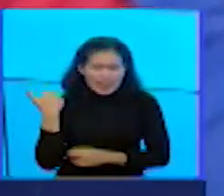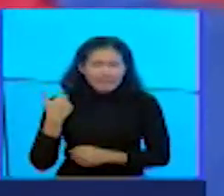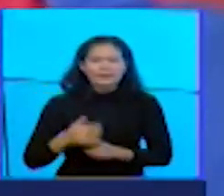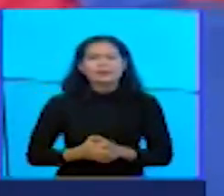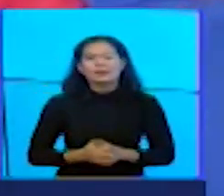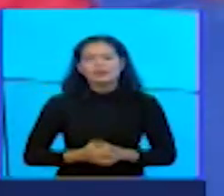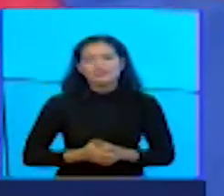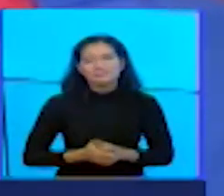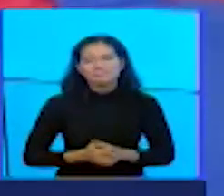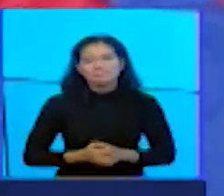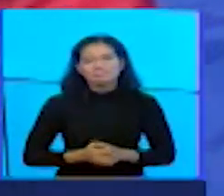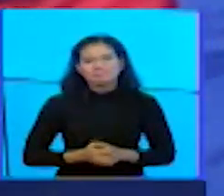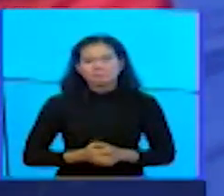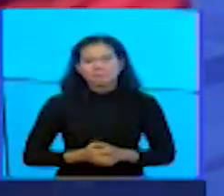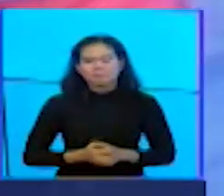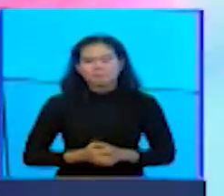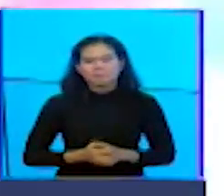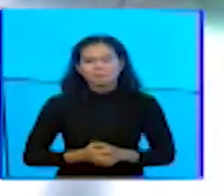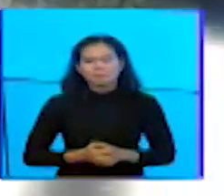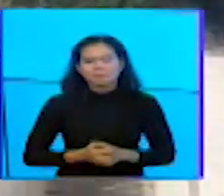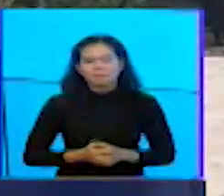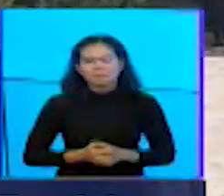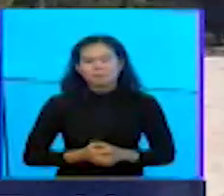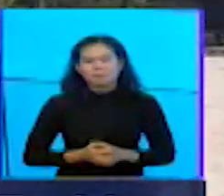kalau ditutup, ya udah nggak bisa, nggak ada pemasukan.